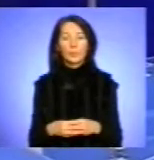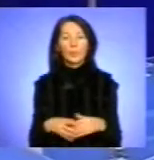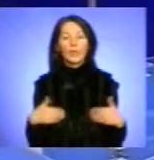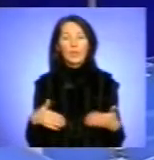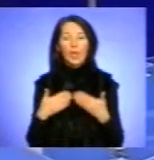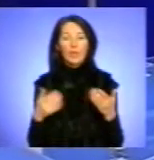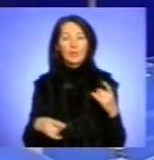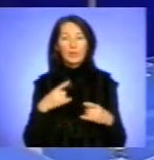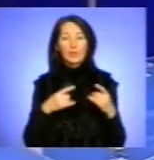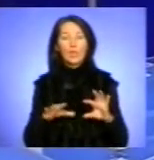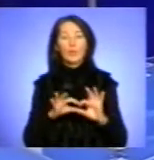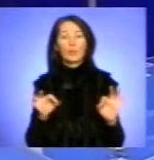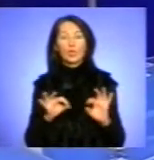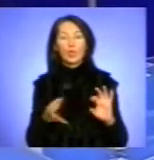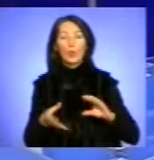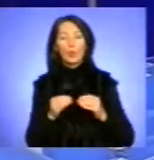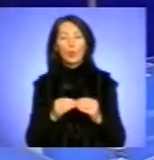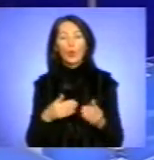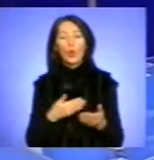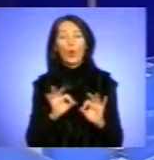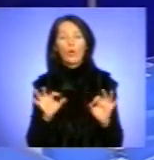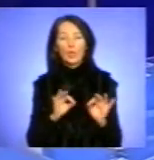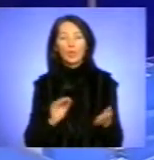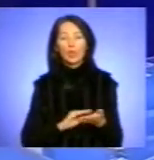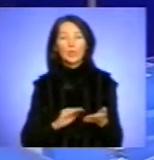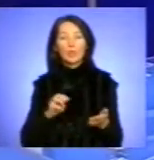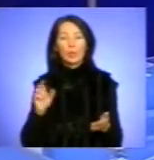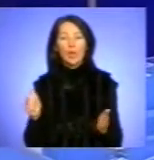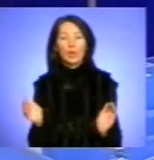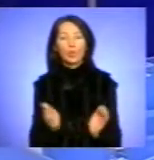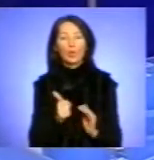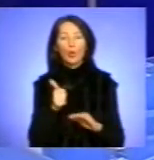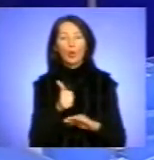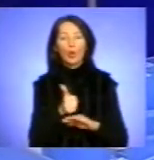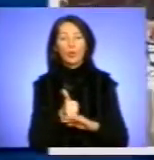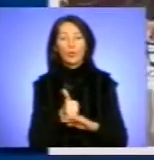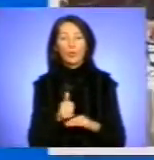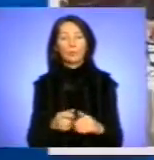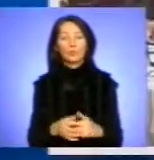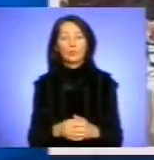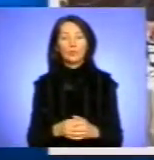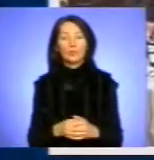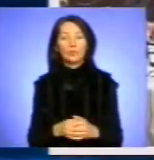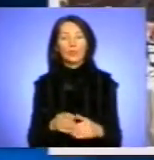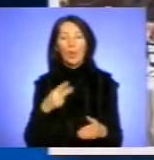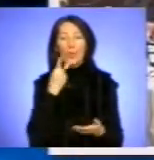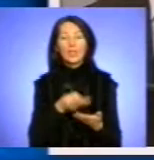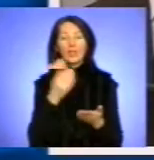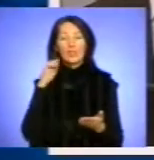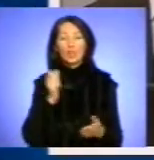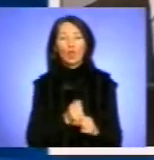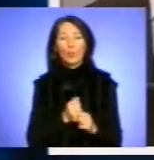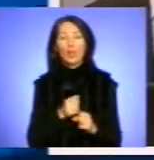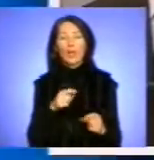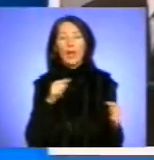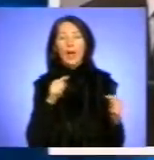Вітаю вас в ефірі «Інформаційний підсумок» у викладі журналістів ТТБ. На початку коротко про головне. Показник ефективності роботи